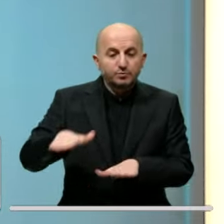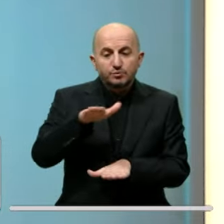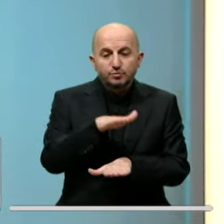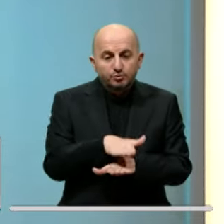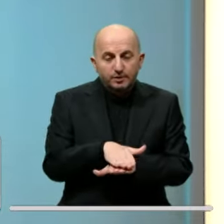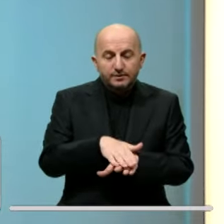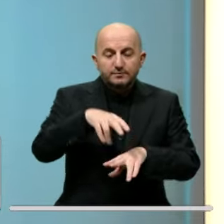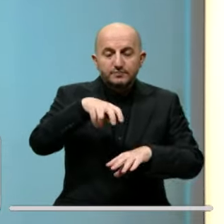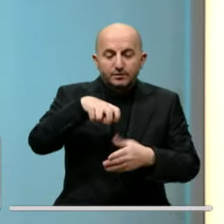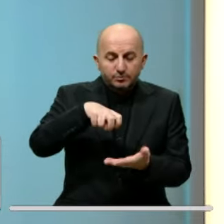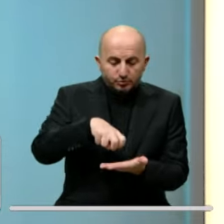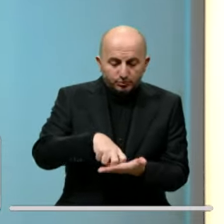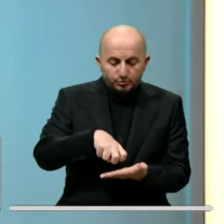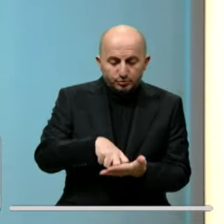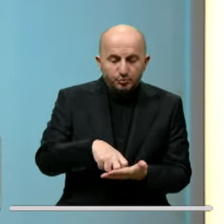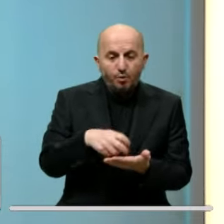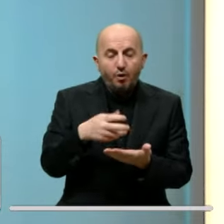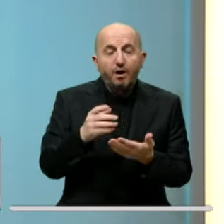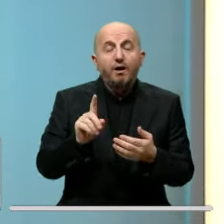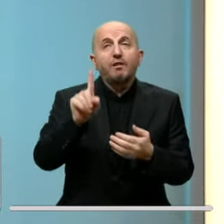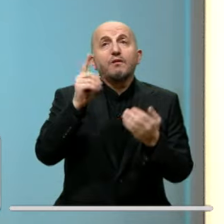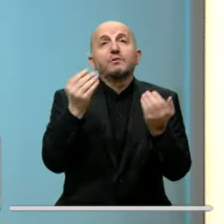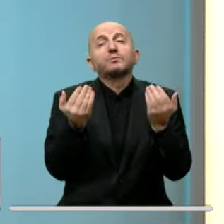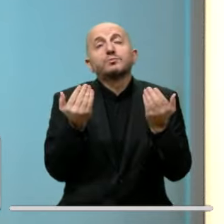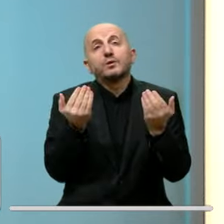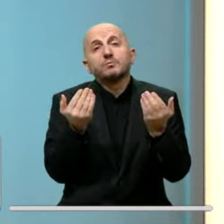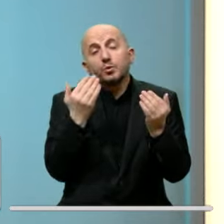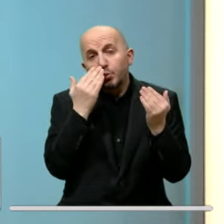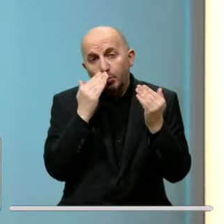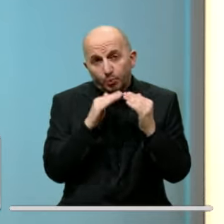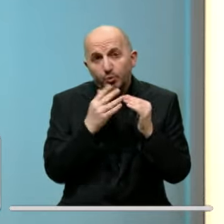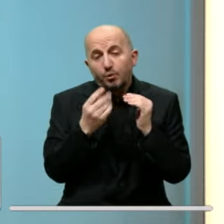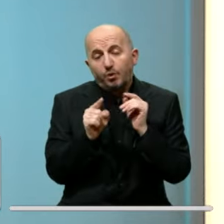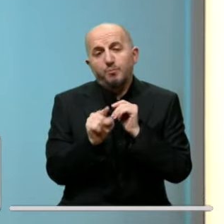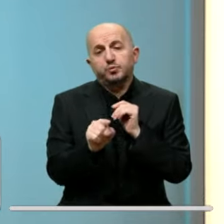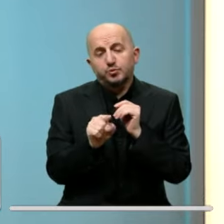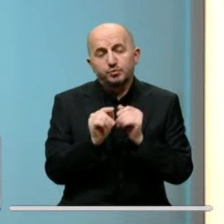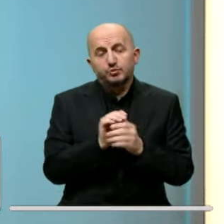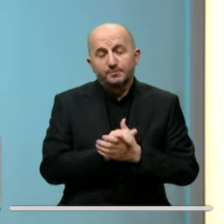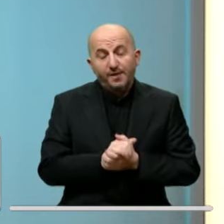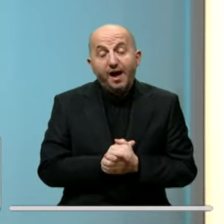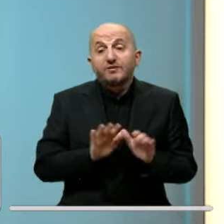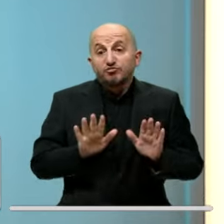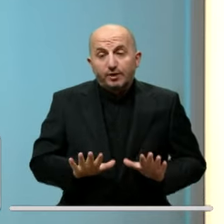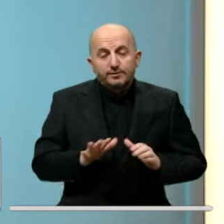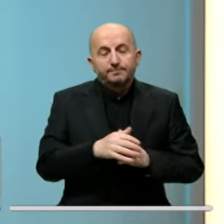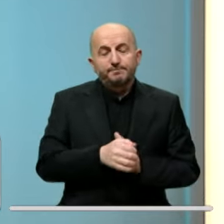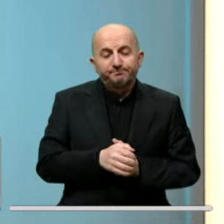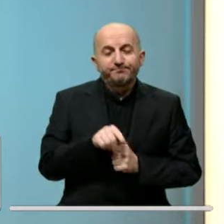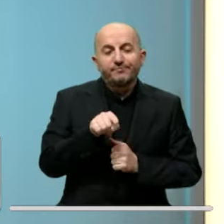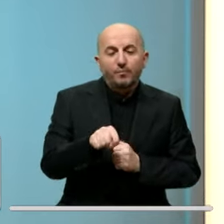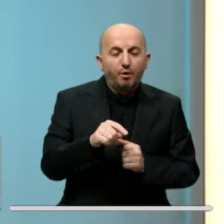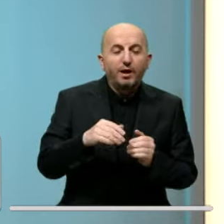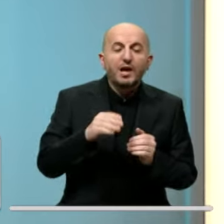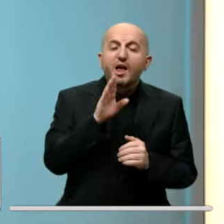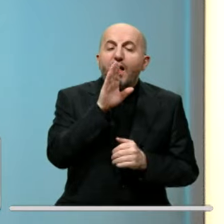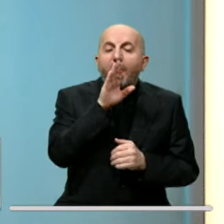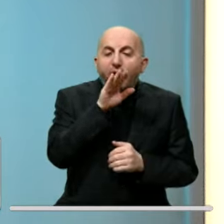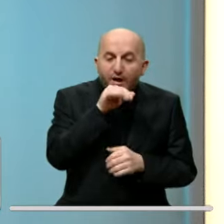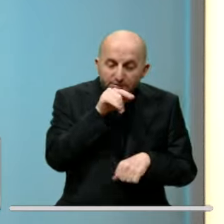dizüstü oturarak Cenab-ı Hakk'a dua etmesidir, yalvarmasıdır. Ancak bu ileriki